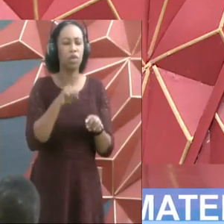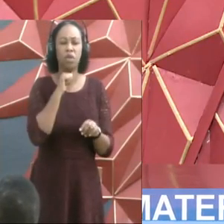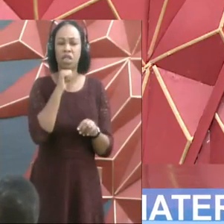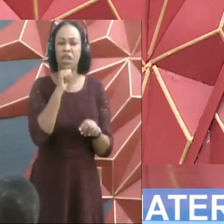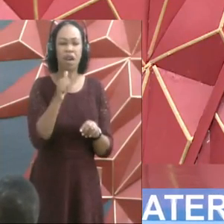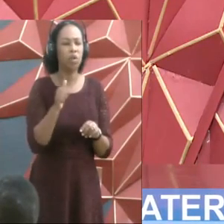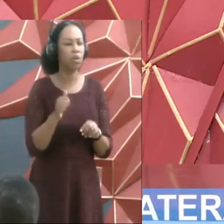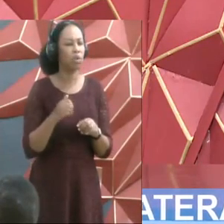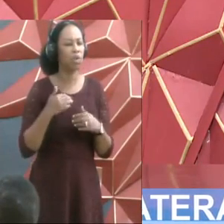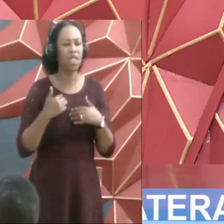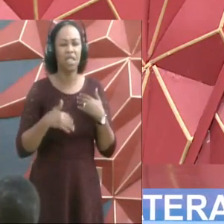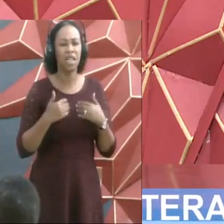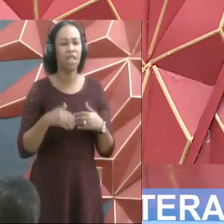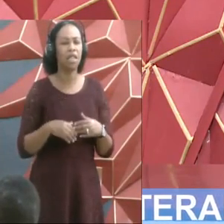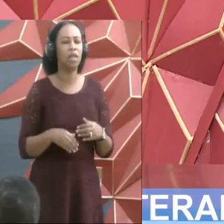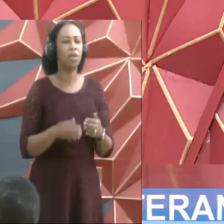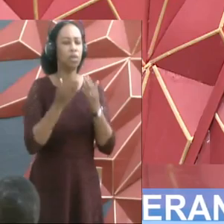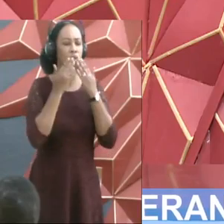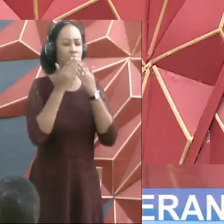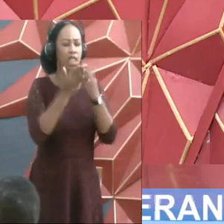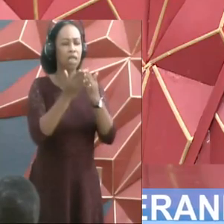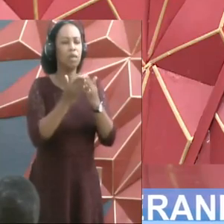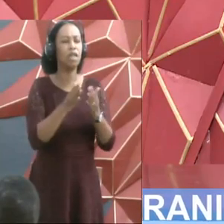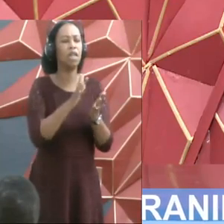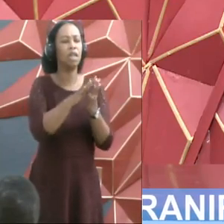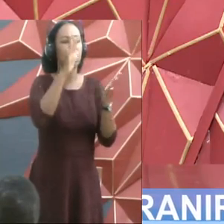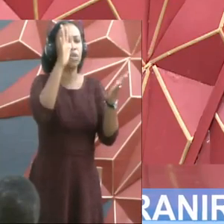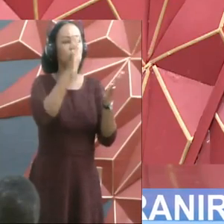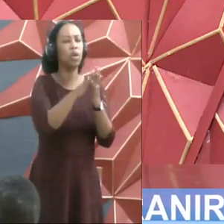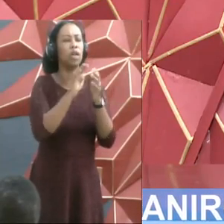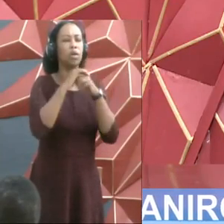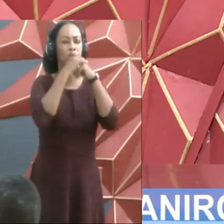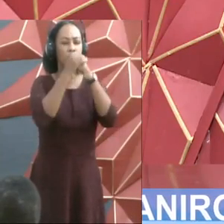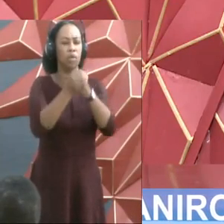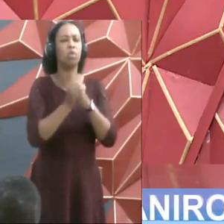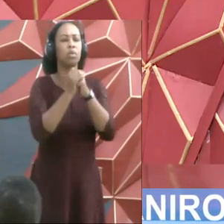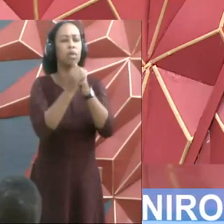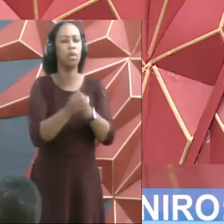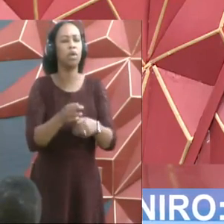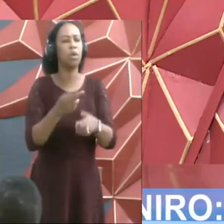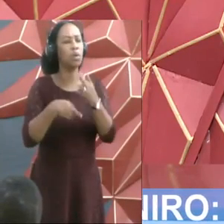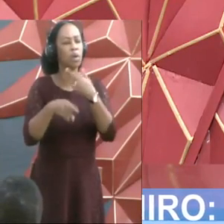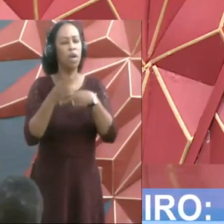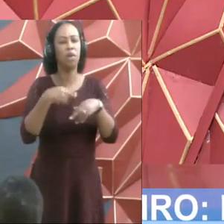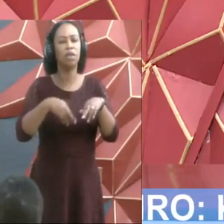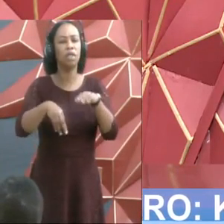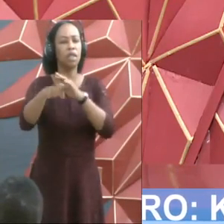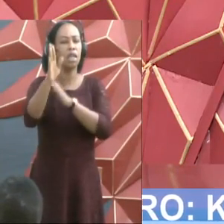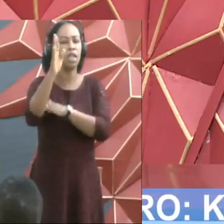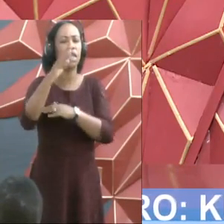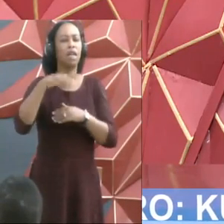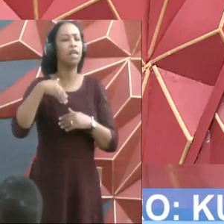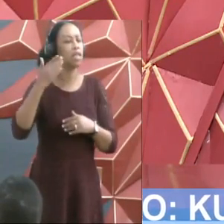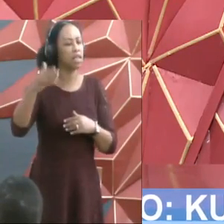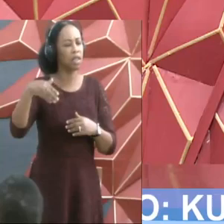Turavuze ngo ishimwe, icyubahiro, ikuzo bibe ibyawe iteka byose mwami.